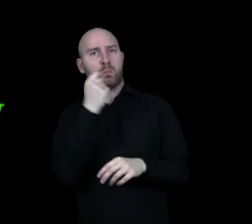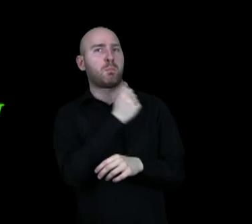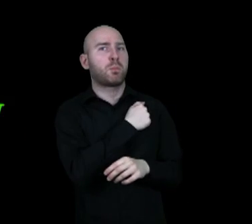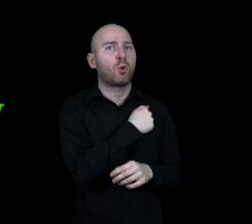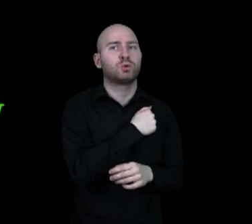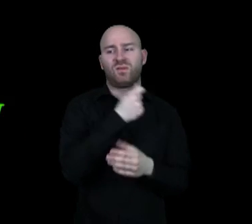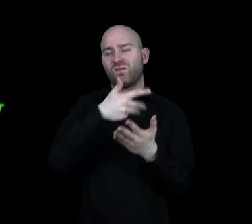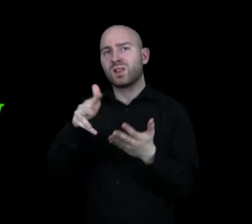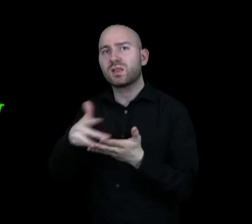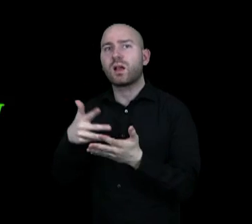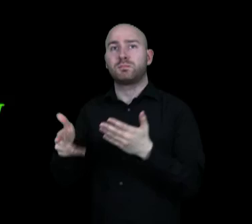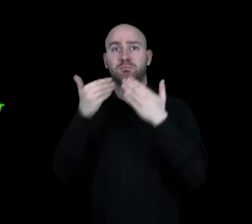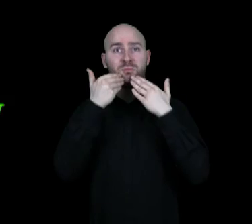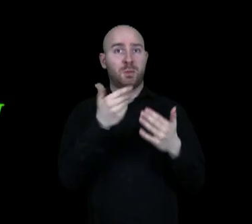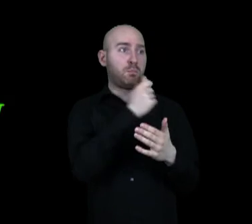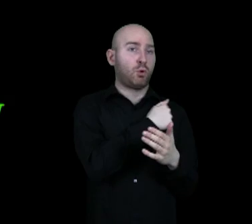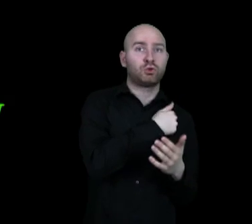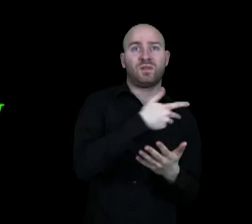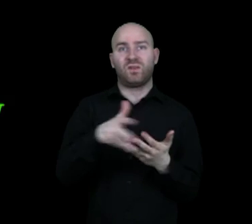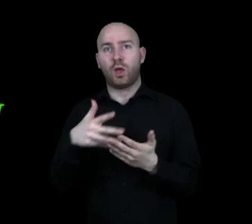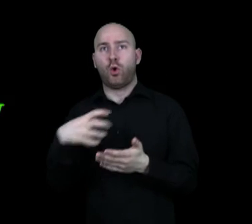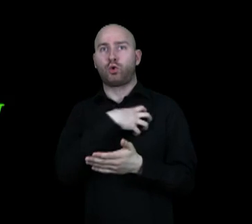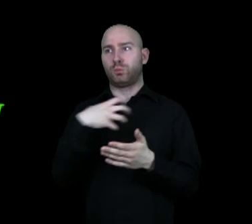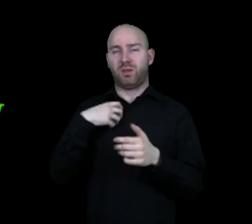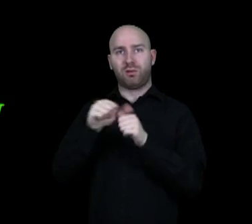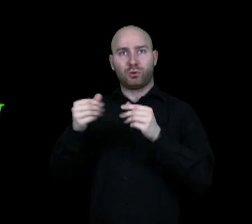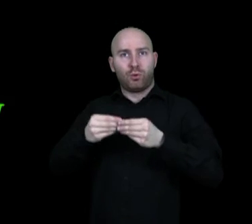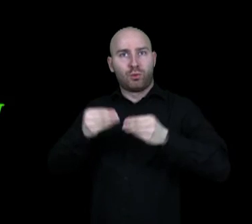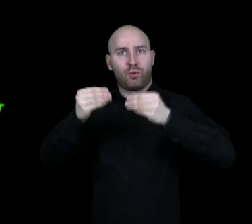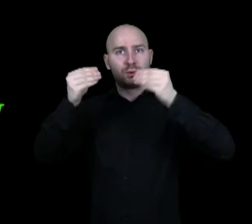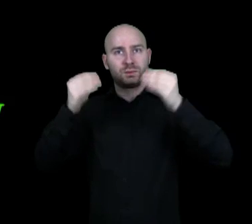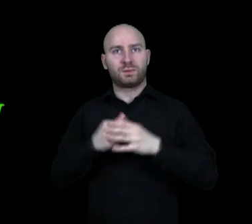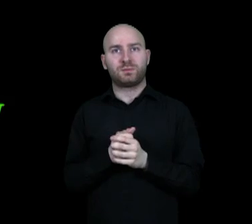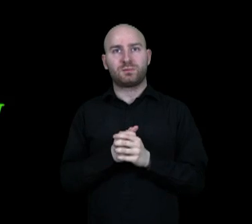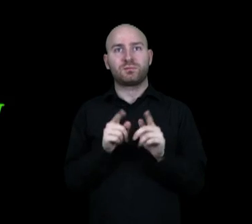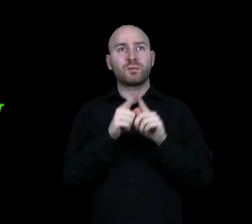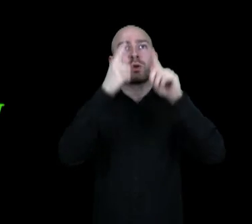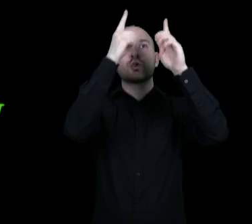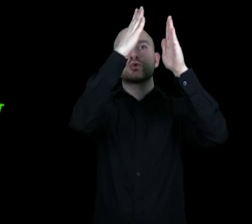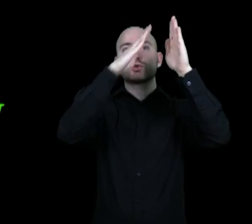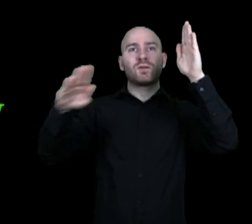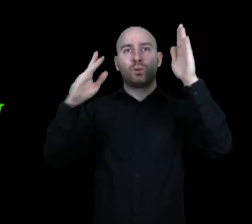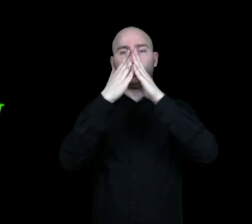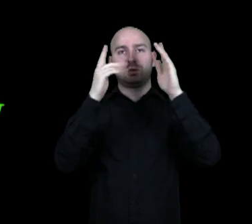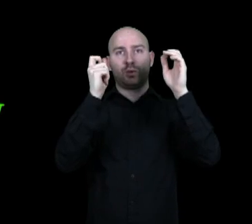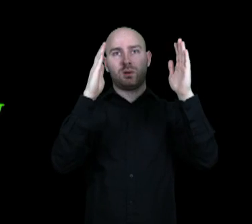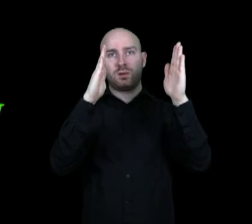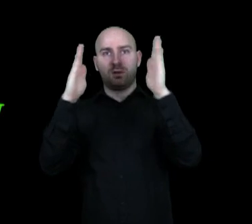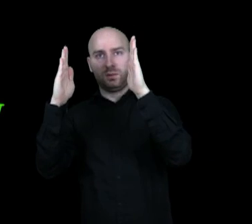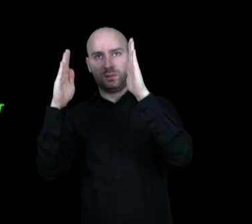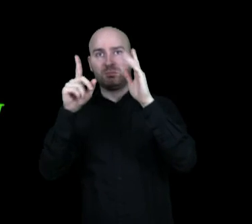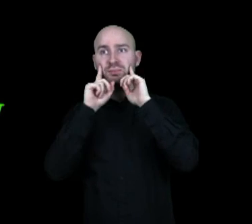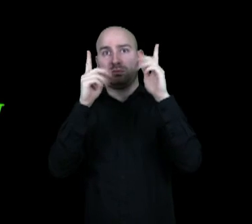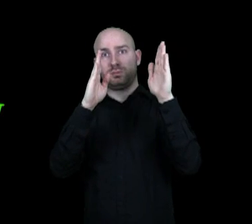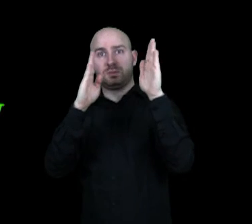Krzywa w prawo. Realny PKB przejdzie od tego stanu do tego. Ten krok